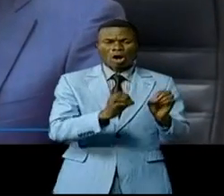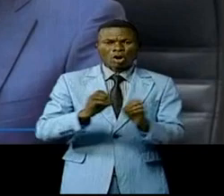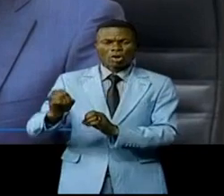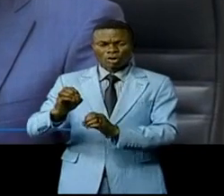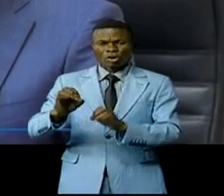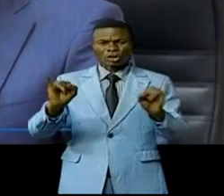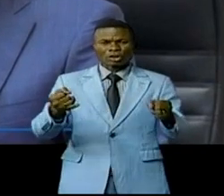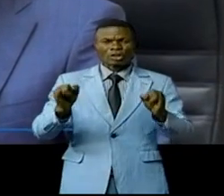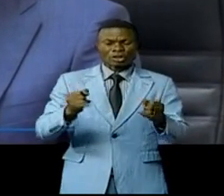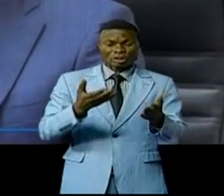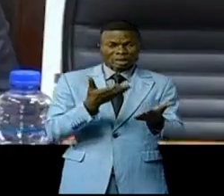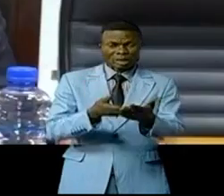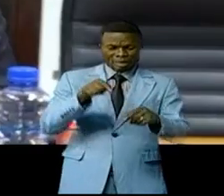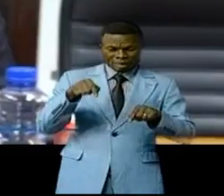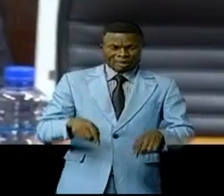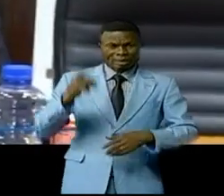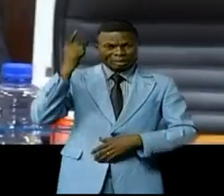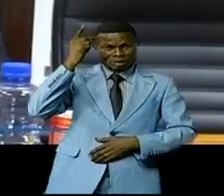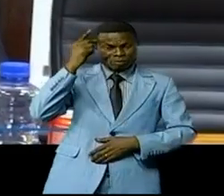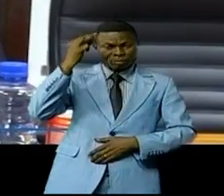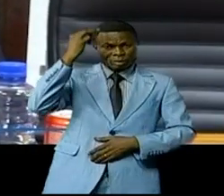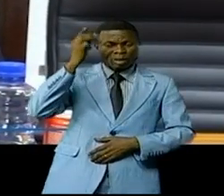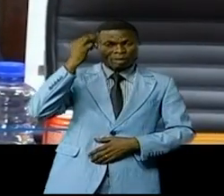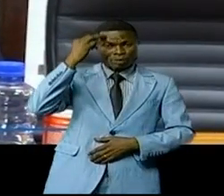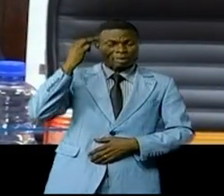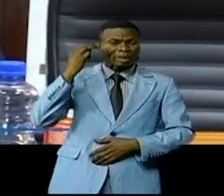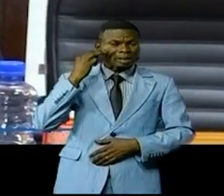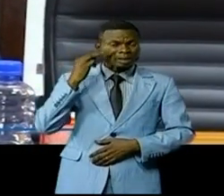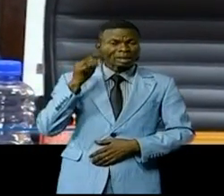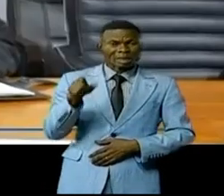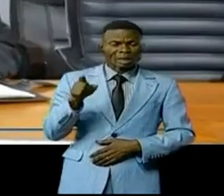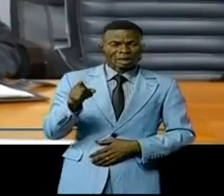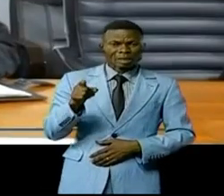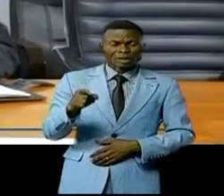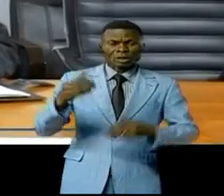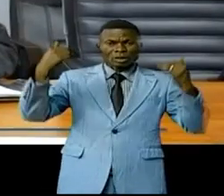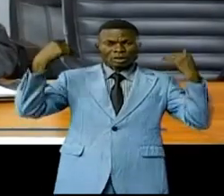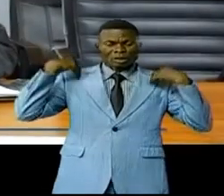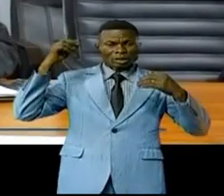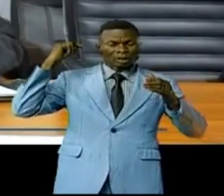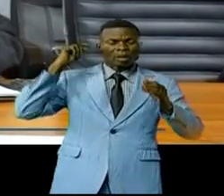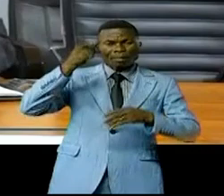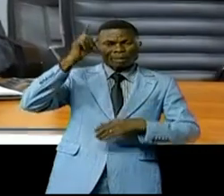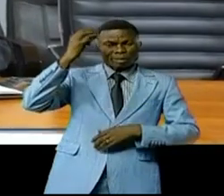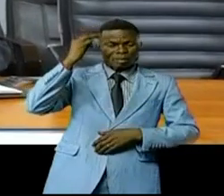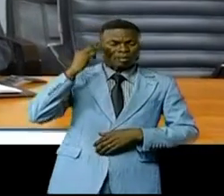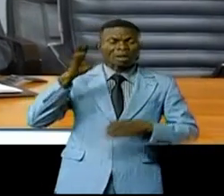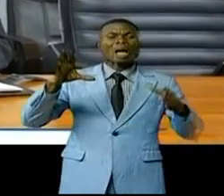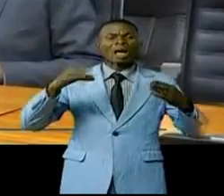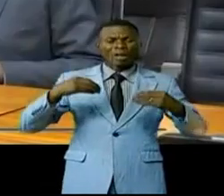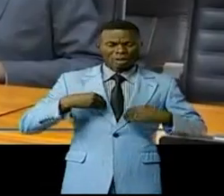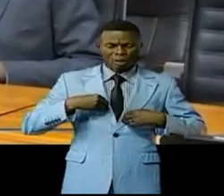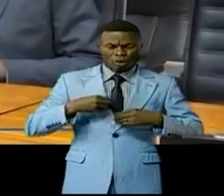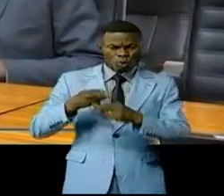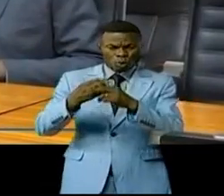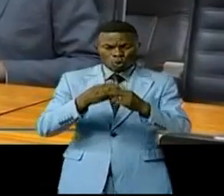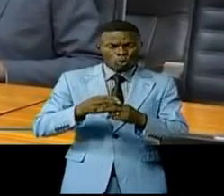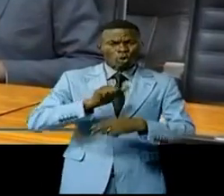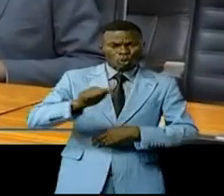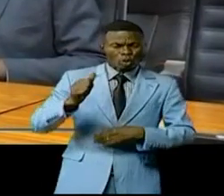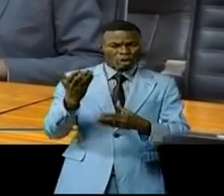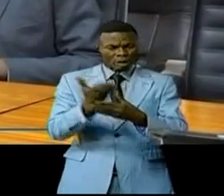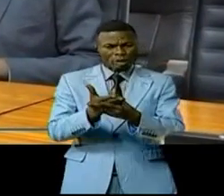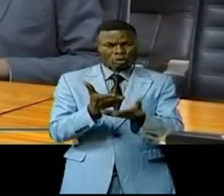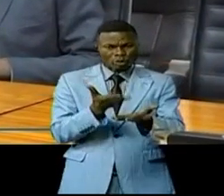ces Jeux à Kinshasa. Selon le ministre Didier Manzenga Mukanzu, le chef du gouvernement a pris l'engagement de suivre personnellement ces